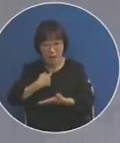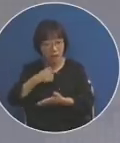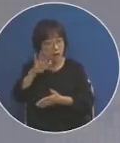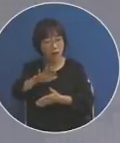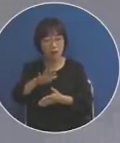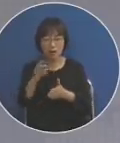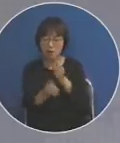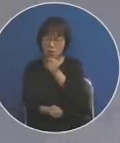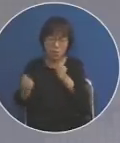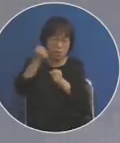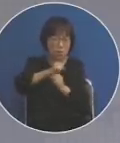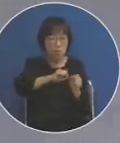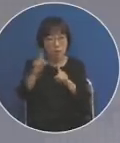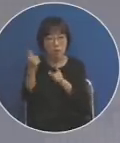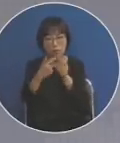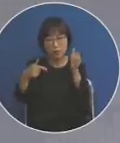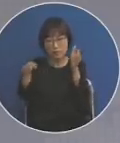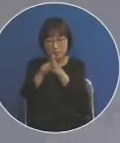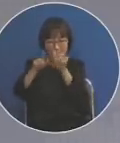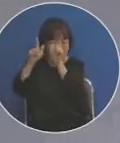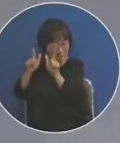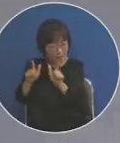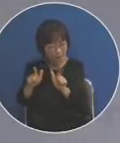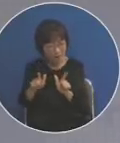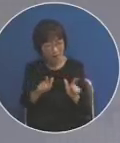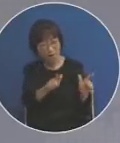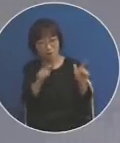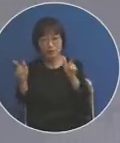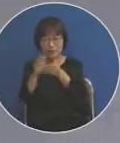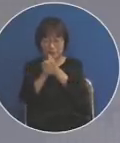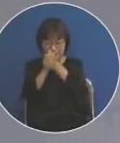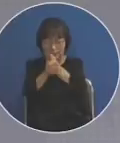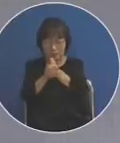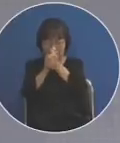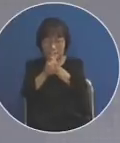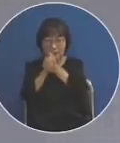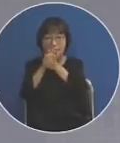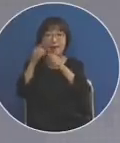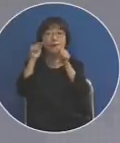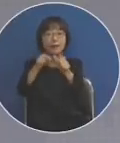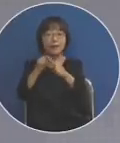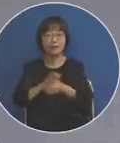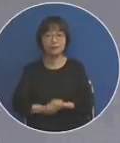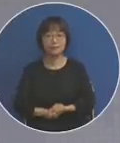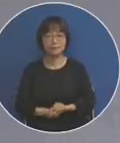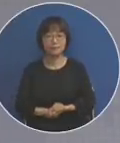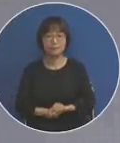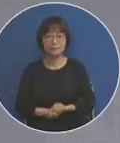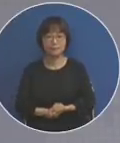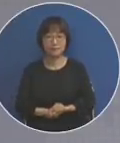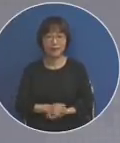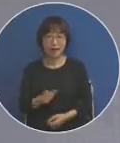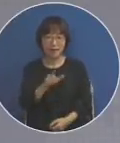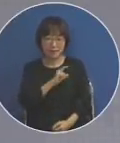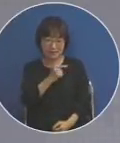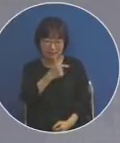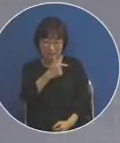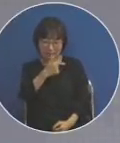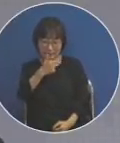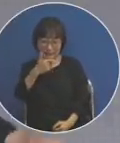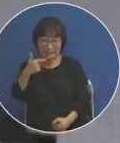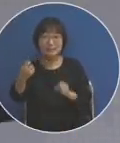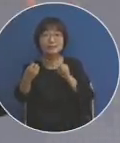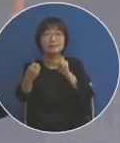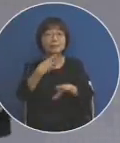종야 기도해라. And in order for you to restore that, pray all day and all night. 응답 중에 최고 응답이 뭔지 압니까? Do you know what the greatest answer of all answers is?